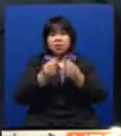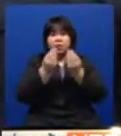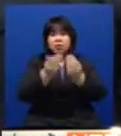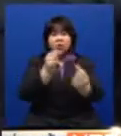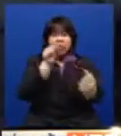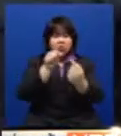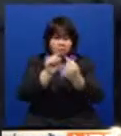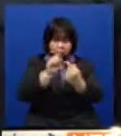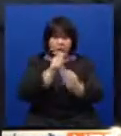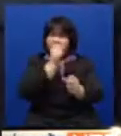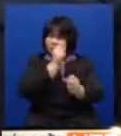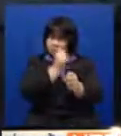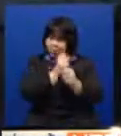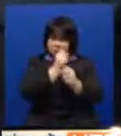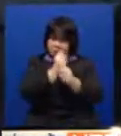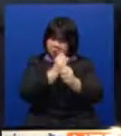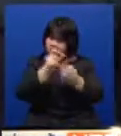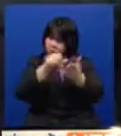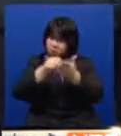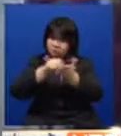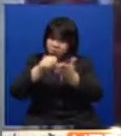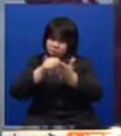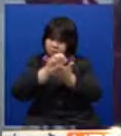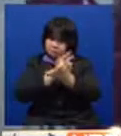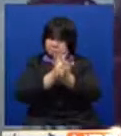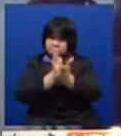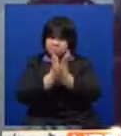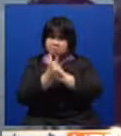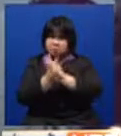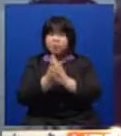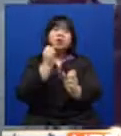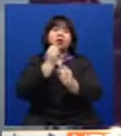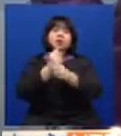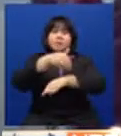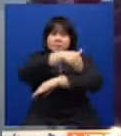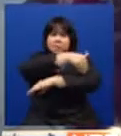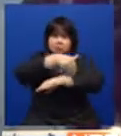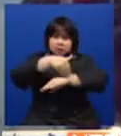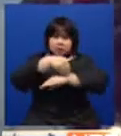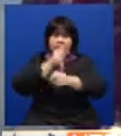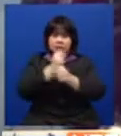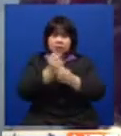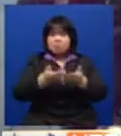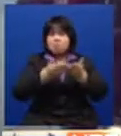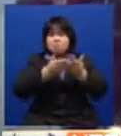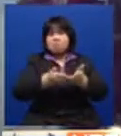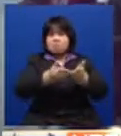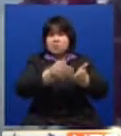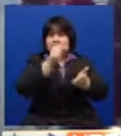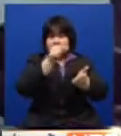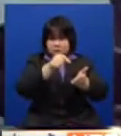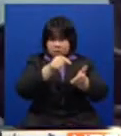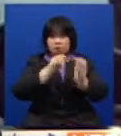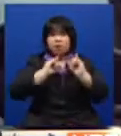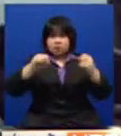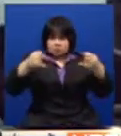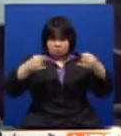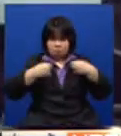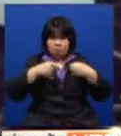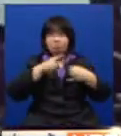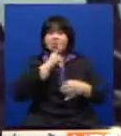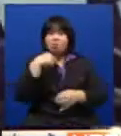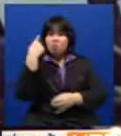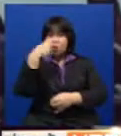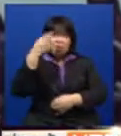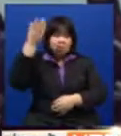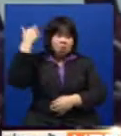ปัญหานี้อย่างยั่งยืนโดยให้จัดทำบัญชีและดำเนินการกับเรือประมงและเจ้าของเรือที่มีพฤติกรรมกระทำผิด